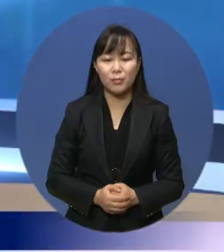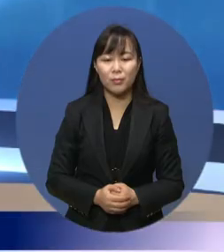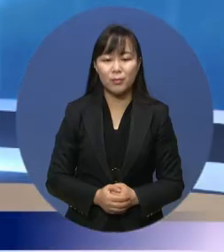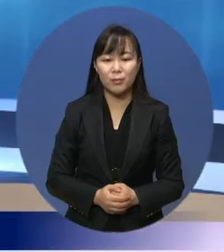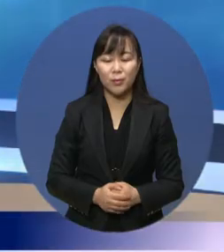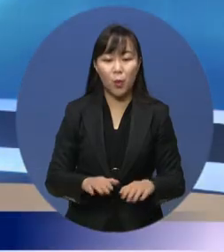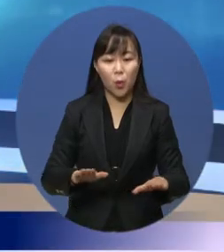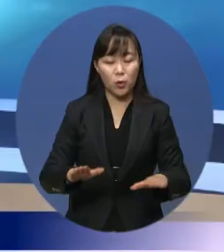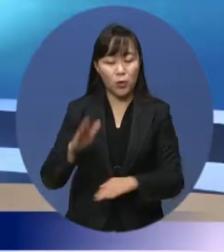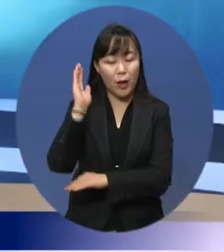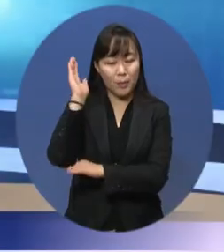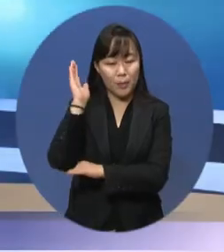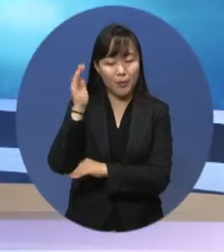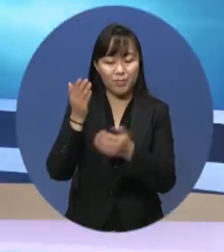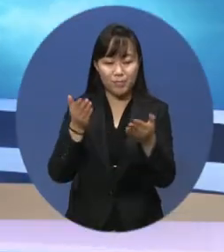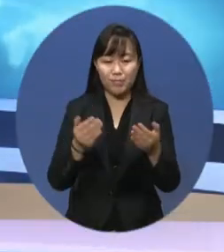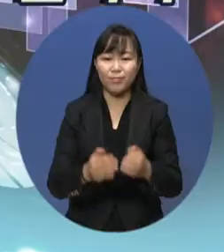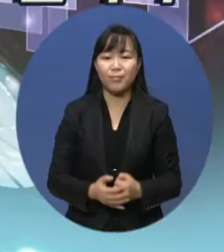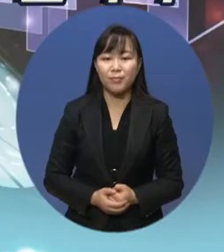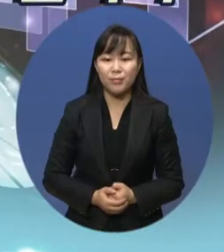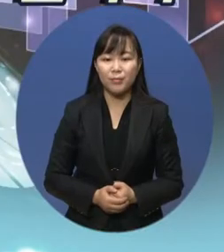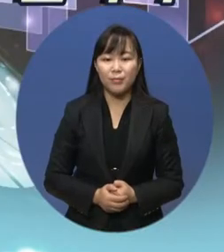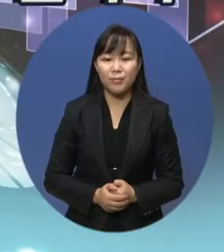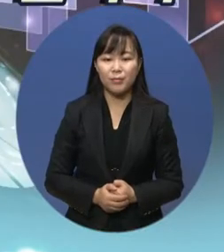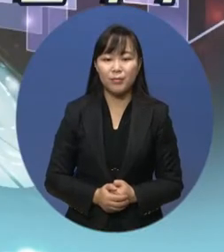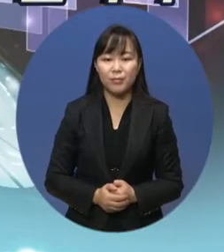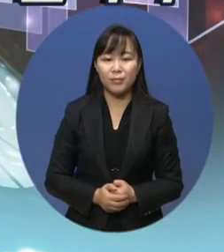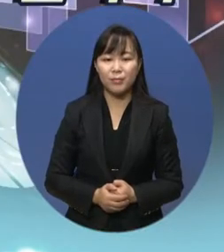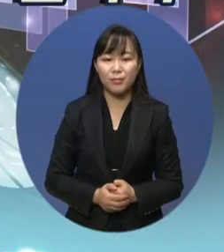이어서 오늘도 한마디입니다.